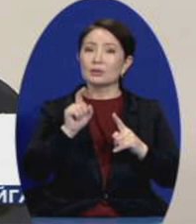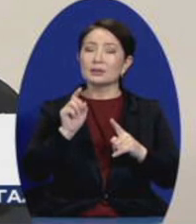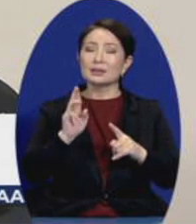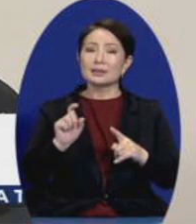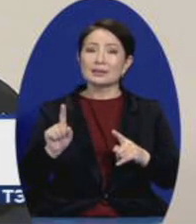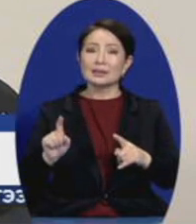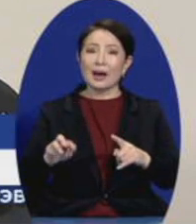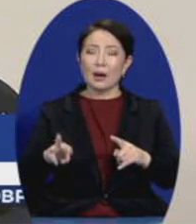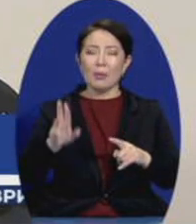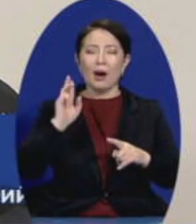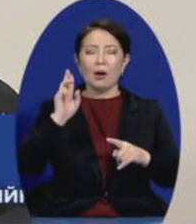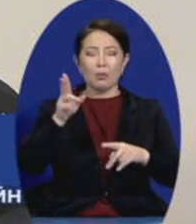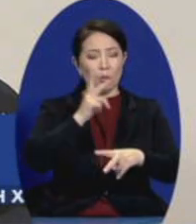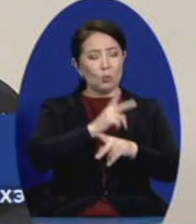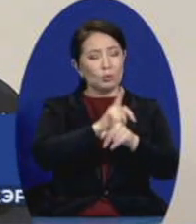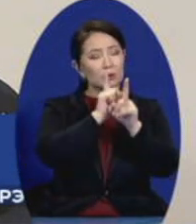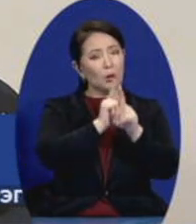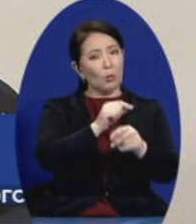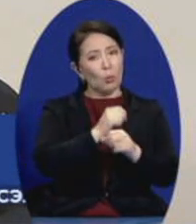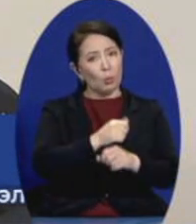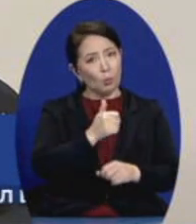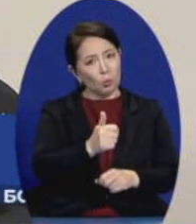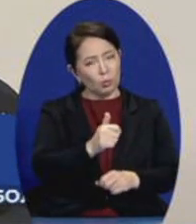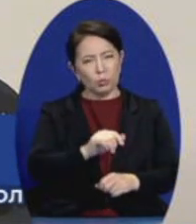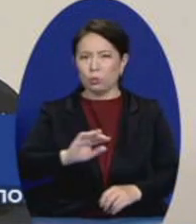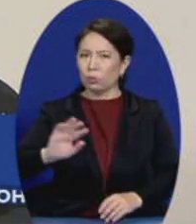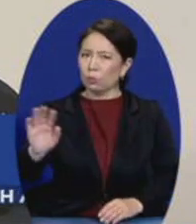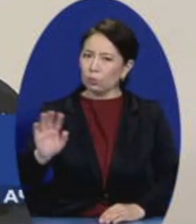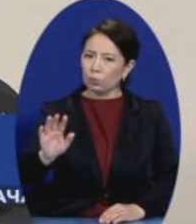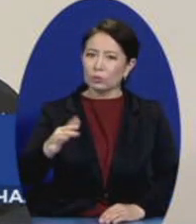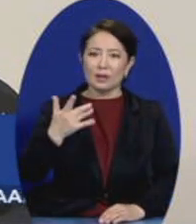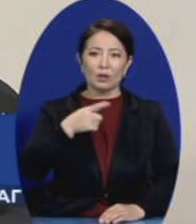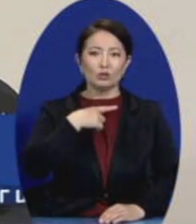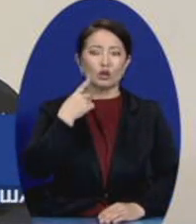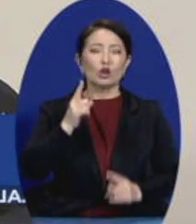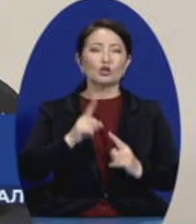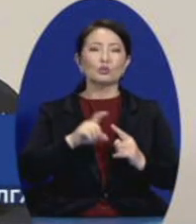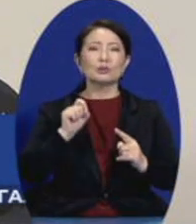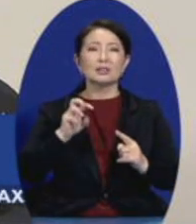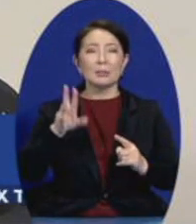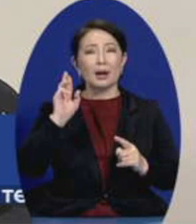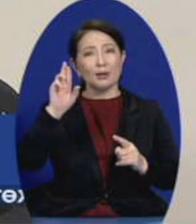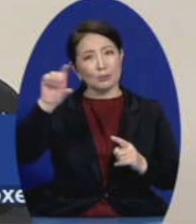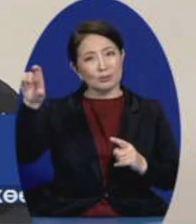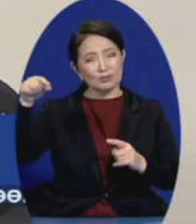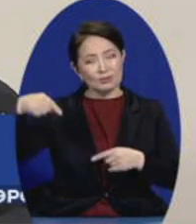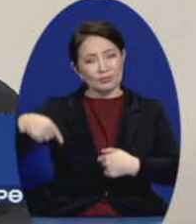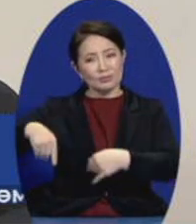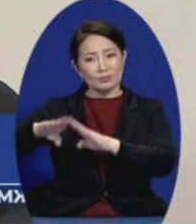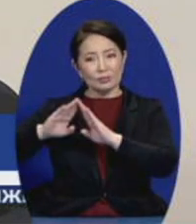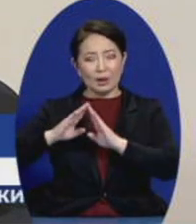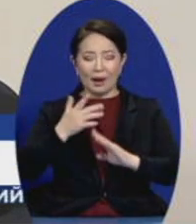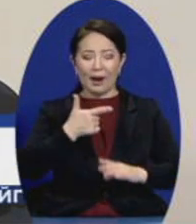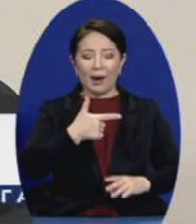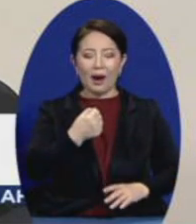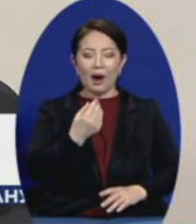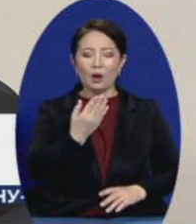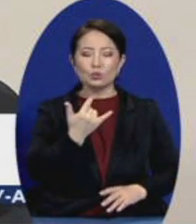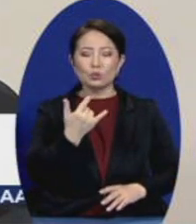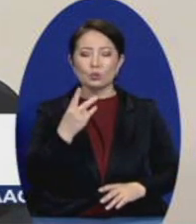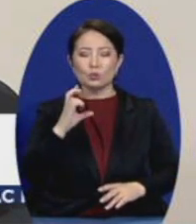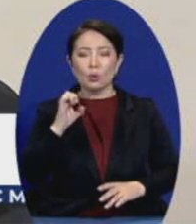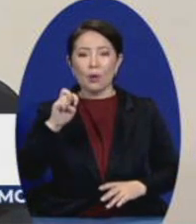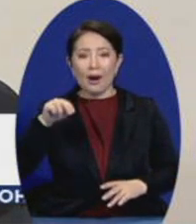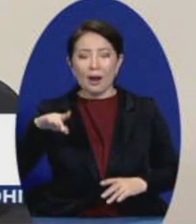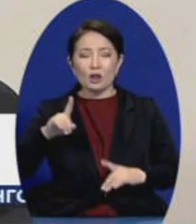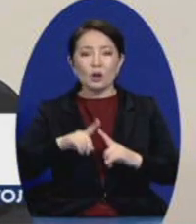хүрээнд явагдчихо явагдаагүй байна уу? За мөн одоос 5 толгой төмөр зам компаниас байгуулсан одоо гашуун сухаа 5 толгой чиглэлийн төмөр замын бүтээн байгуулалтын